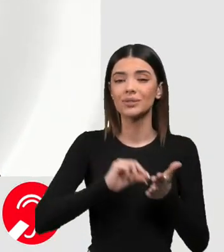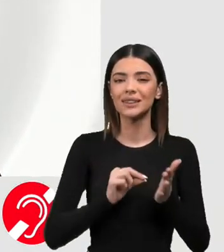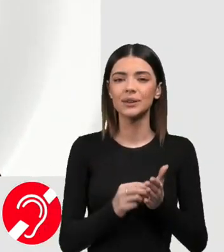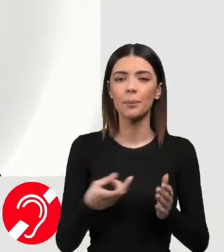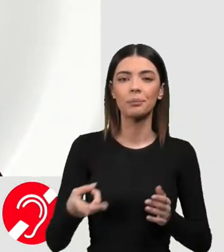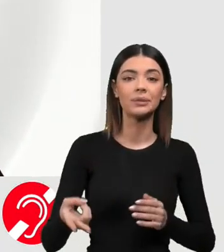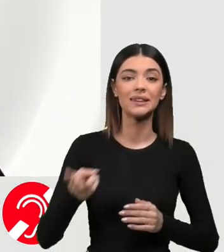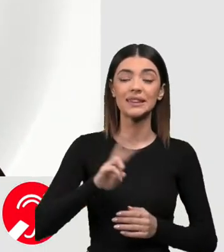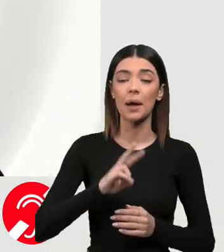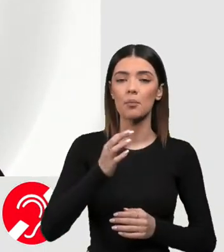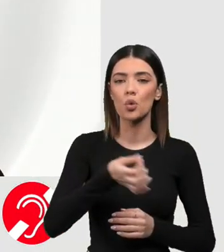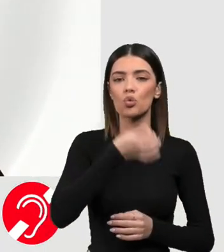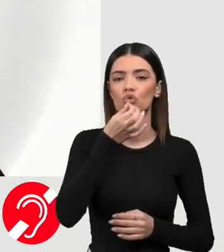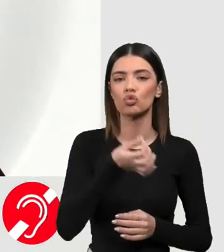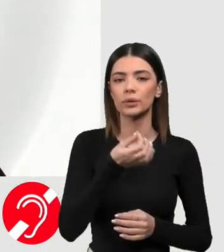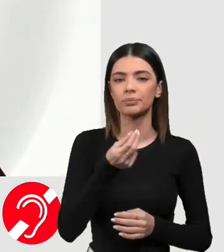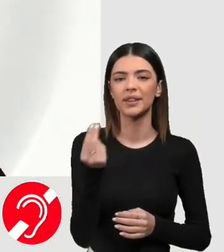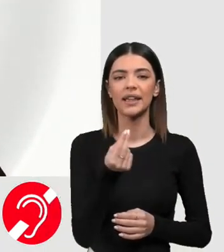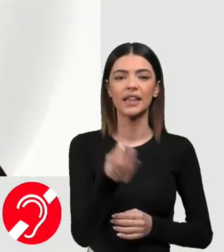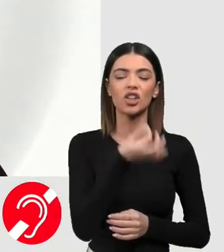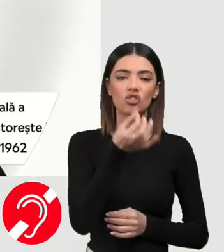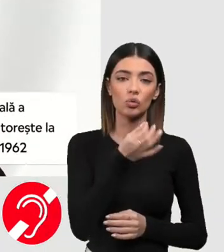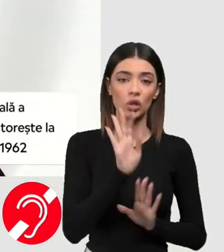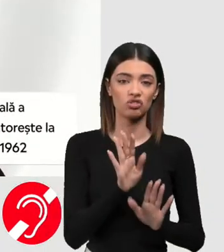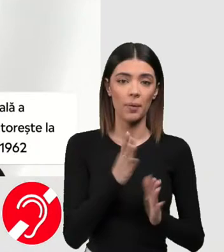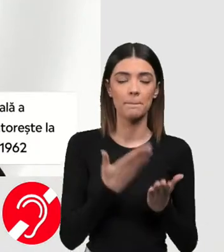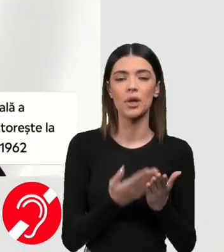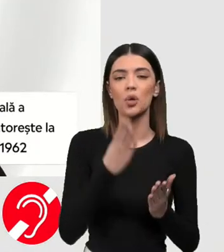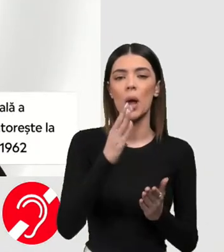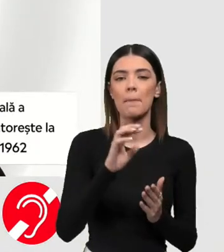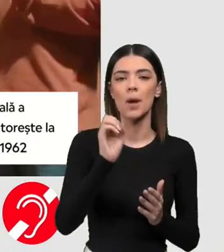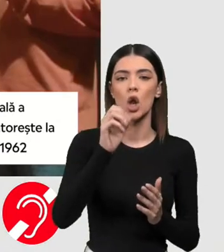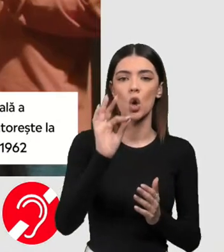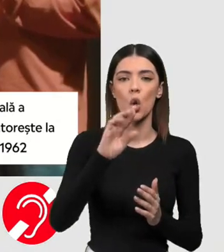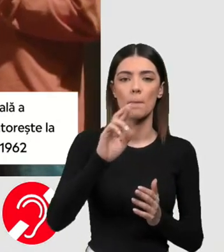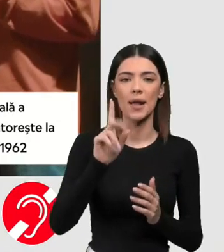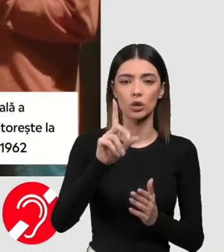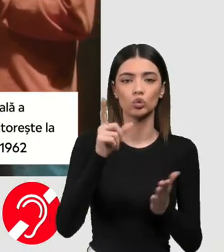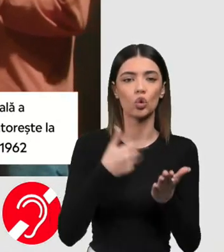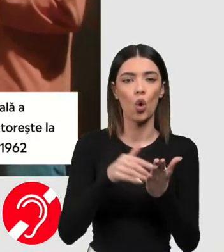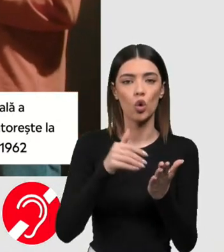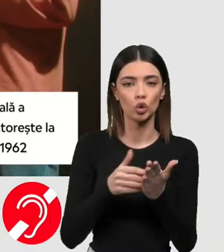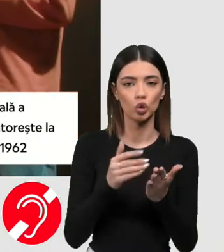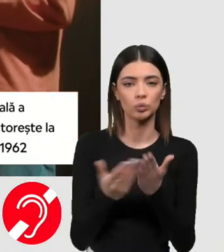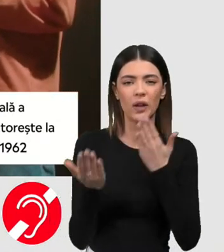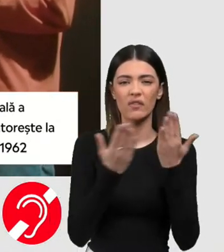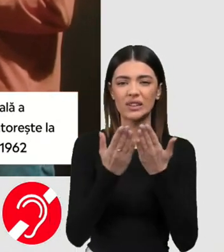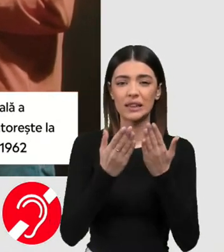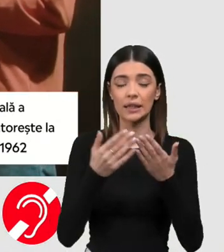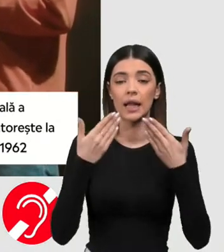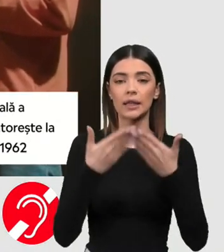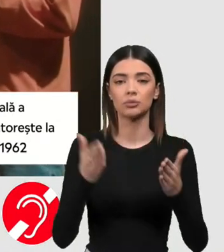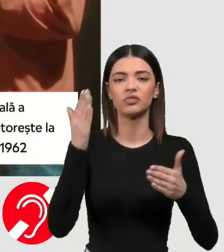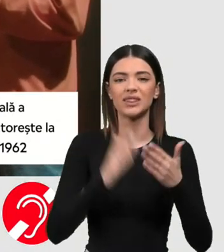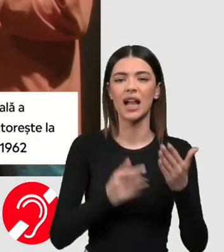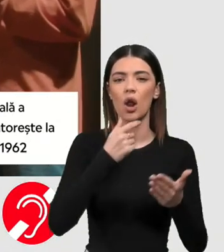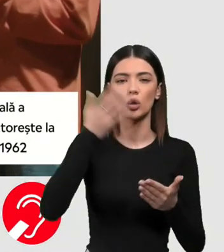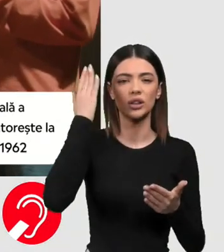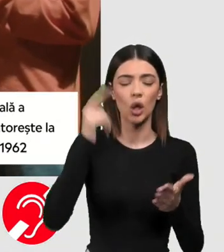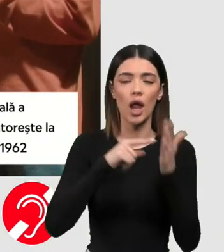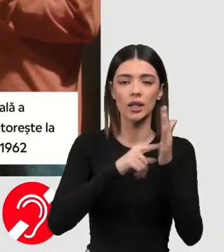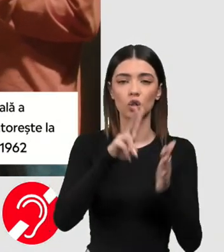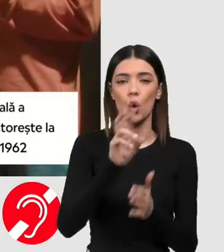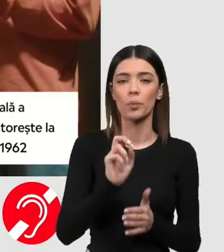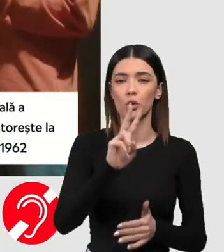mare, pare că pulsul își revine. De ce spun asta? Pentru că, uite, Barometrul de Consum Cultural a lansat la finalul anului trecut